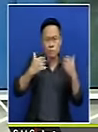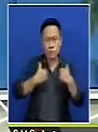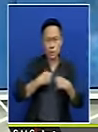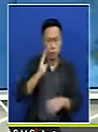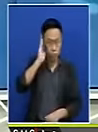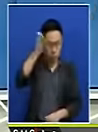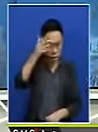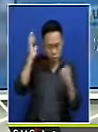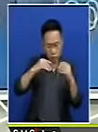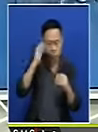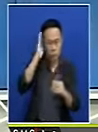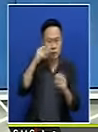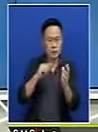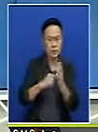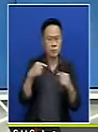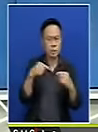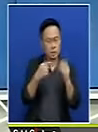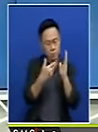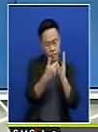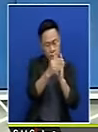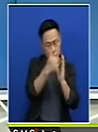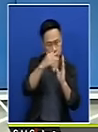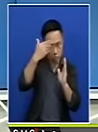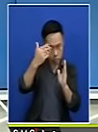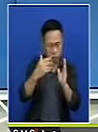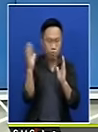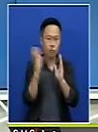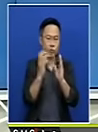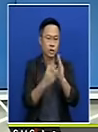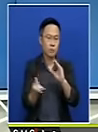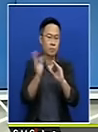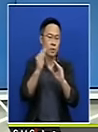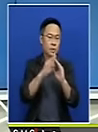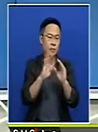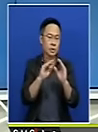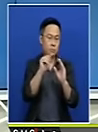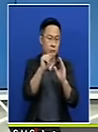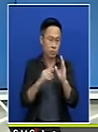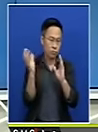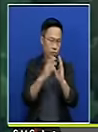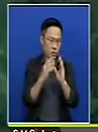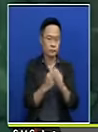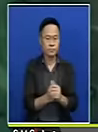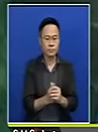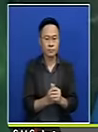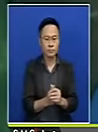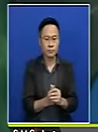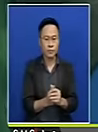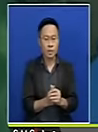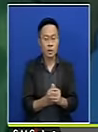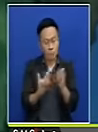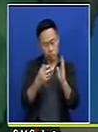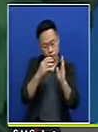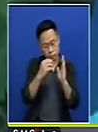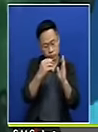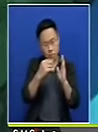งแต่วันพรุ่งนี้เป็นต้นไปนะครับก็จะเริ่มต้นตรงบริเวณของพื้นที่ภาคอีสานครับฝนก็จะเพิ่มมากขึ้นไปถึง 40% ร้อยละ40ของพื้นที่หลัง